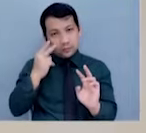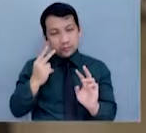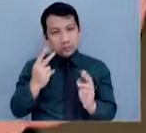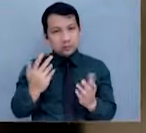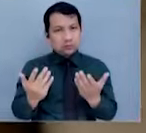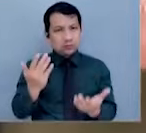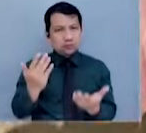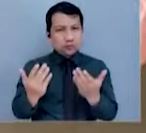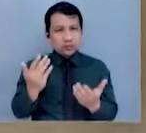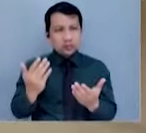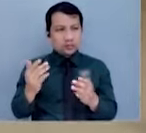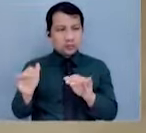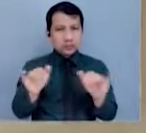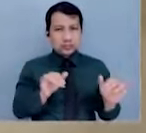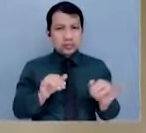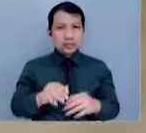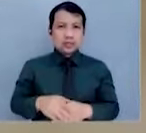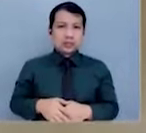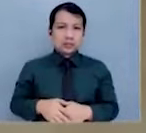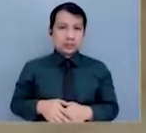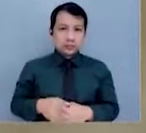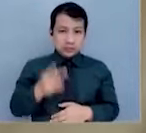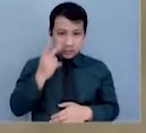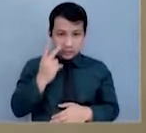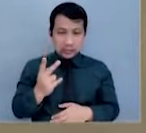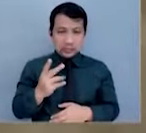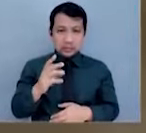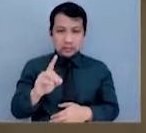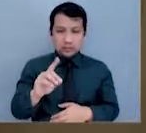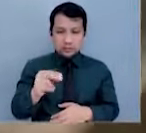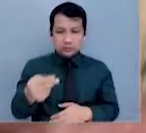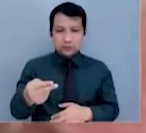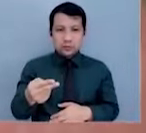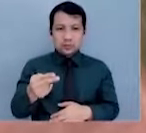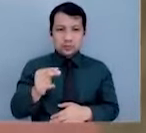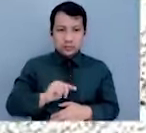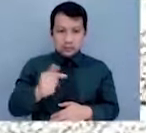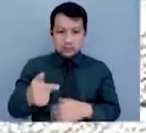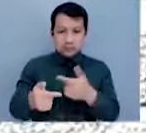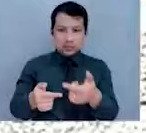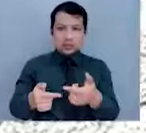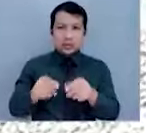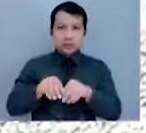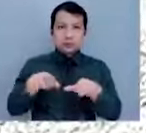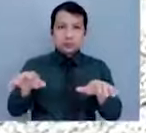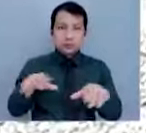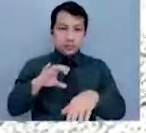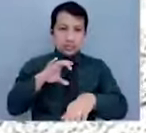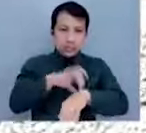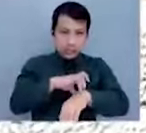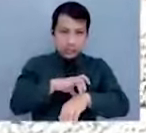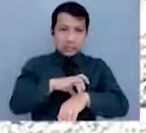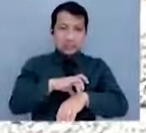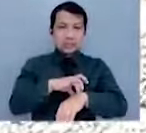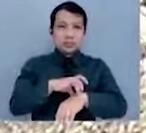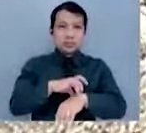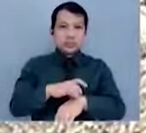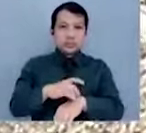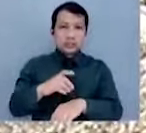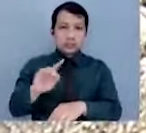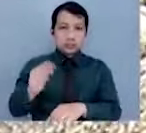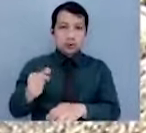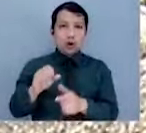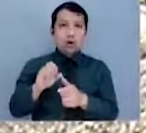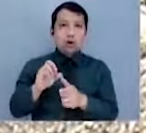the size. Paglilinaw naman ng Department of Health na ipapasa lang ang rabies kapag nakagat ng infected na aso o di